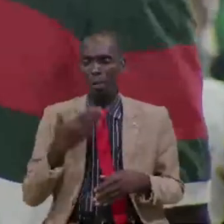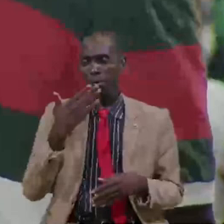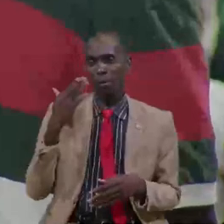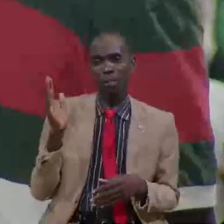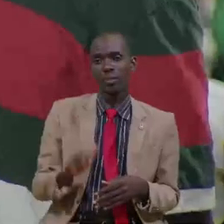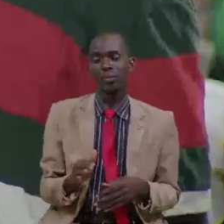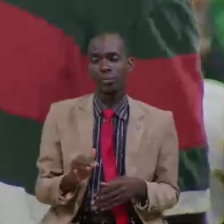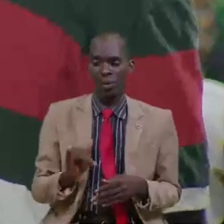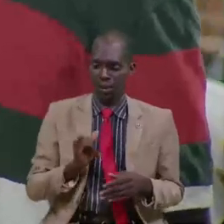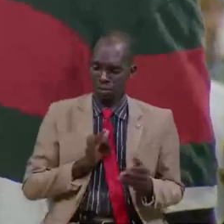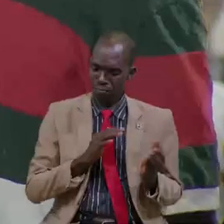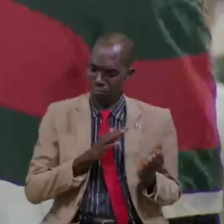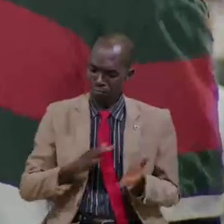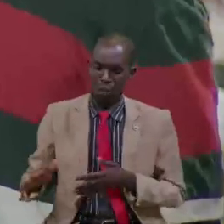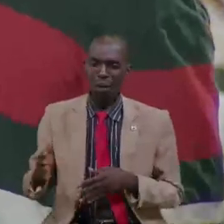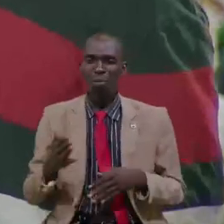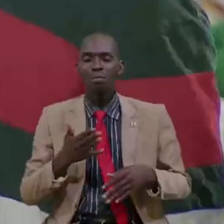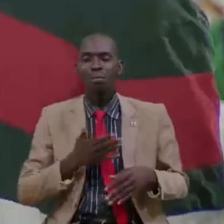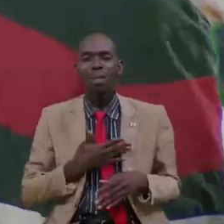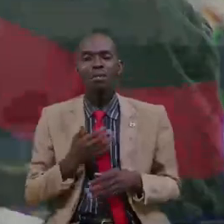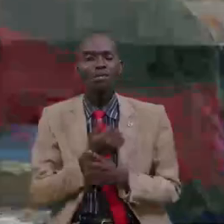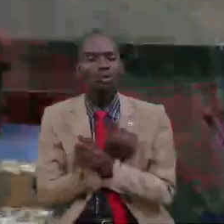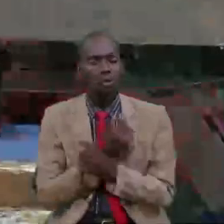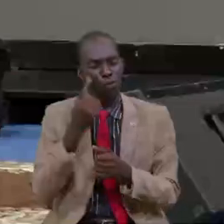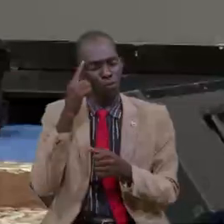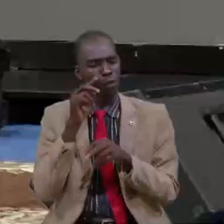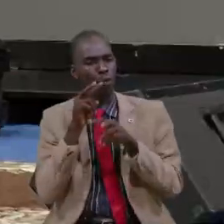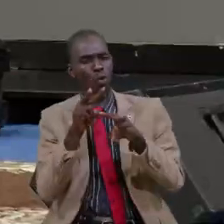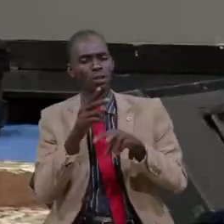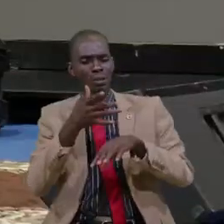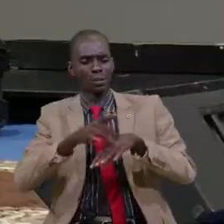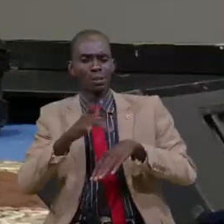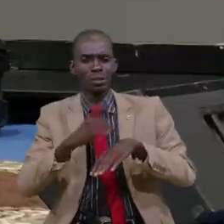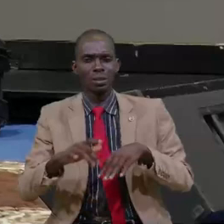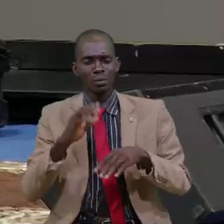J'abandonne les mauvaises voies. J'abandonne ma pornographie.